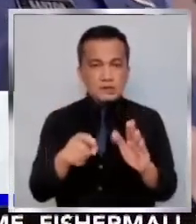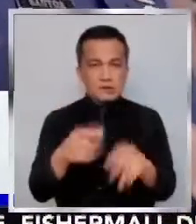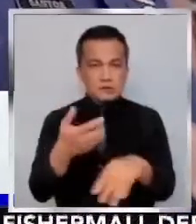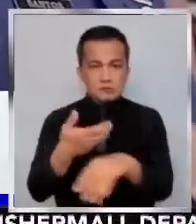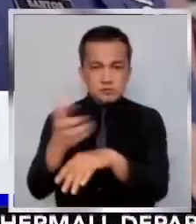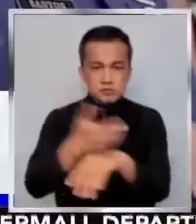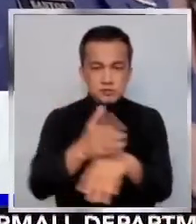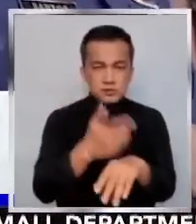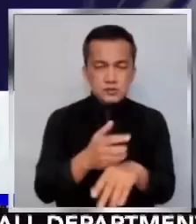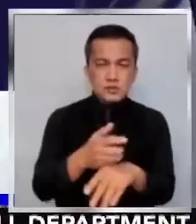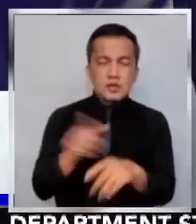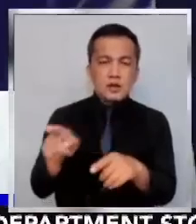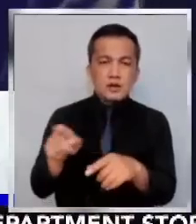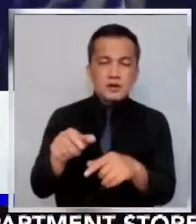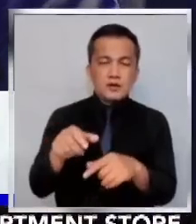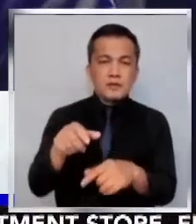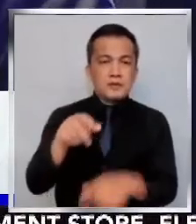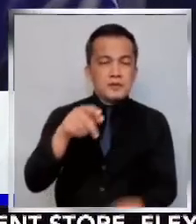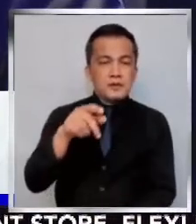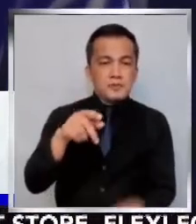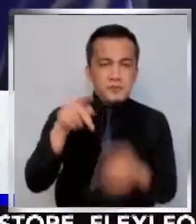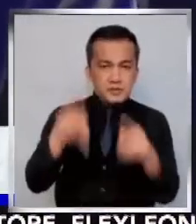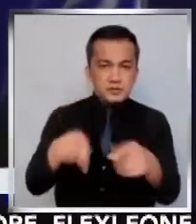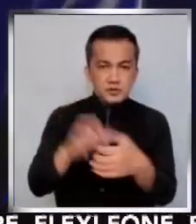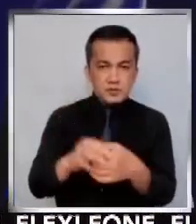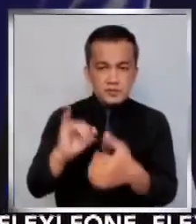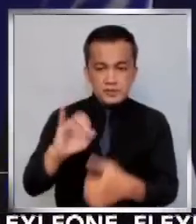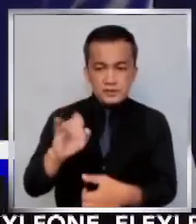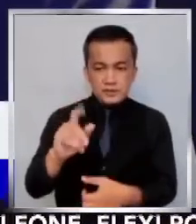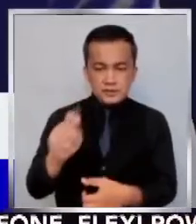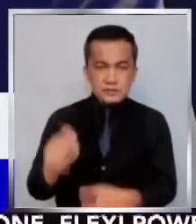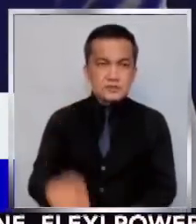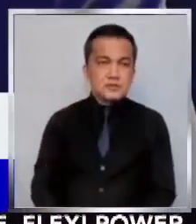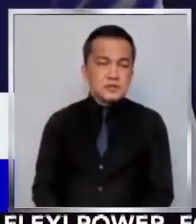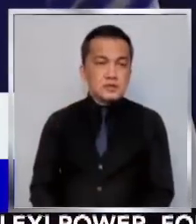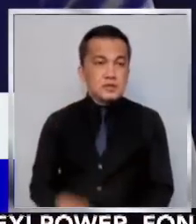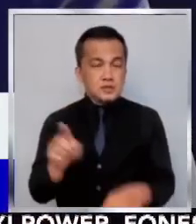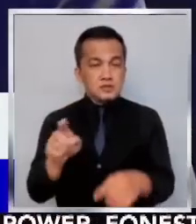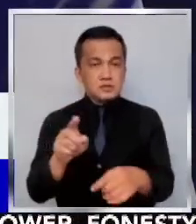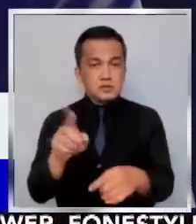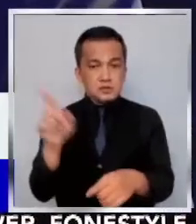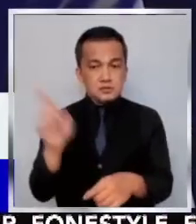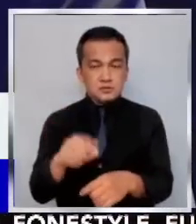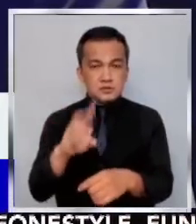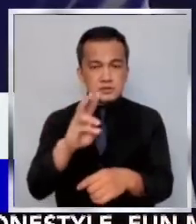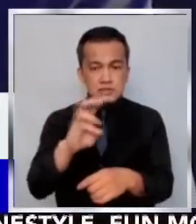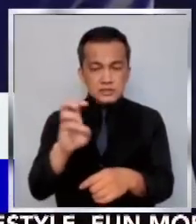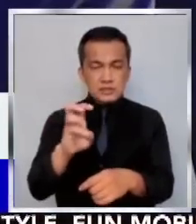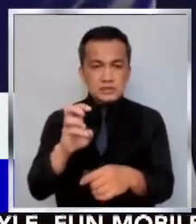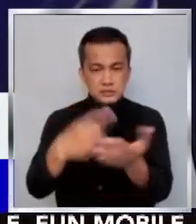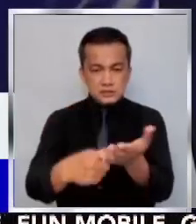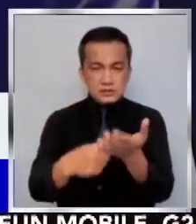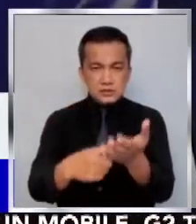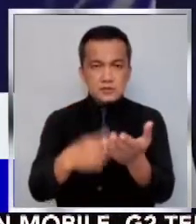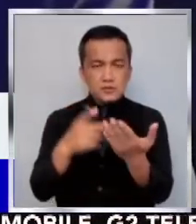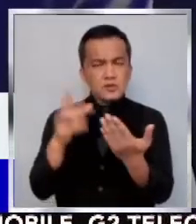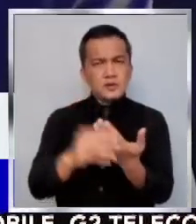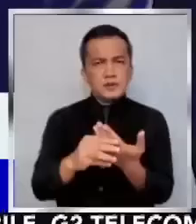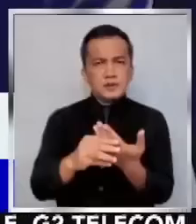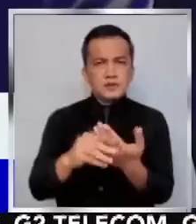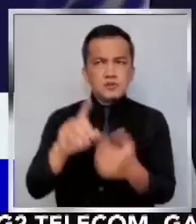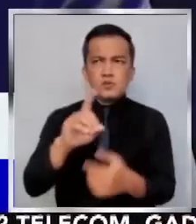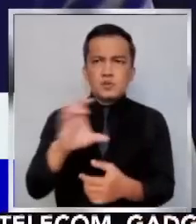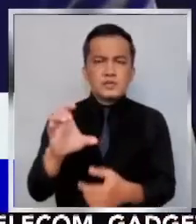ngayong persons of interest. Out of the 600 plus na mga tinalakay po niya sa programa niya, there are almost